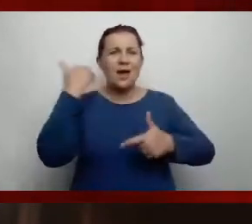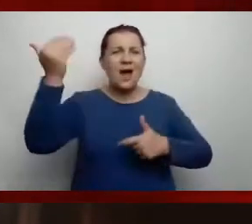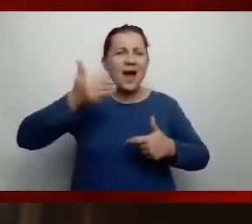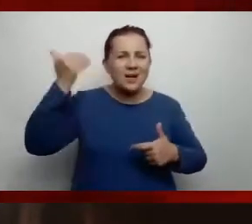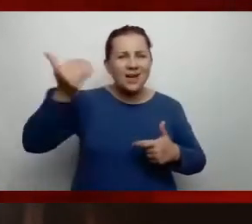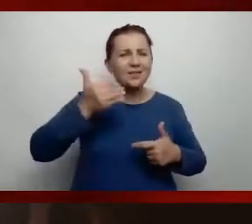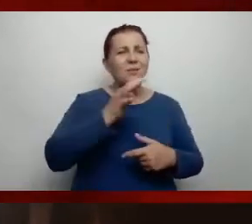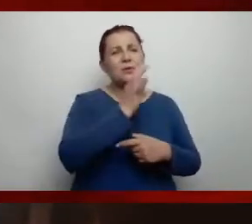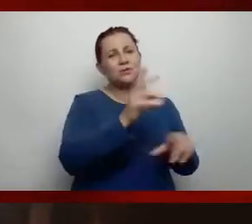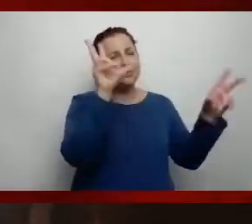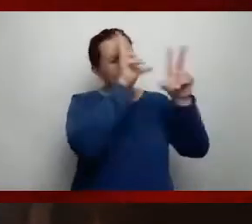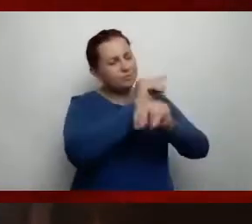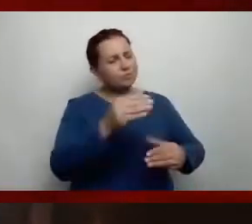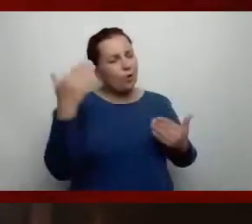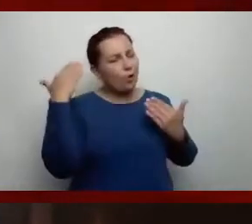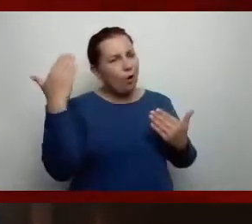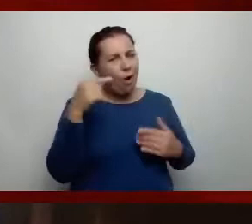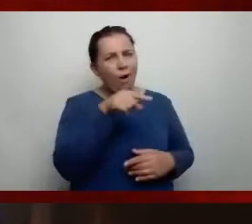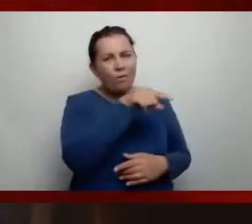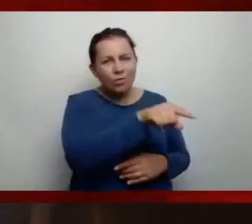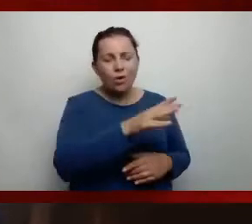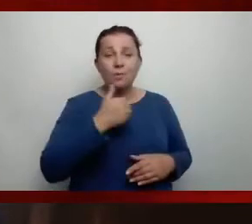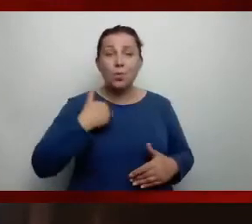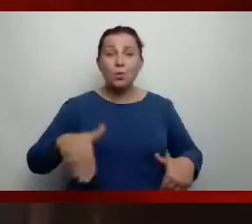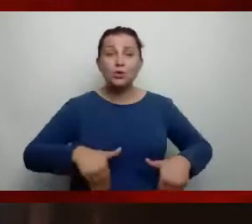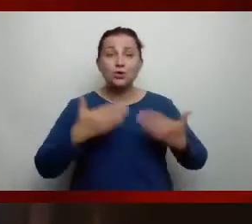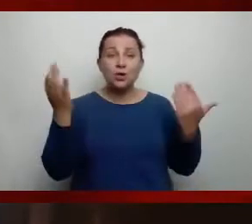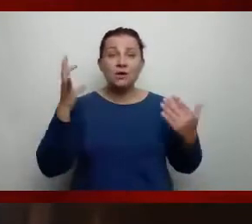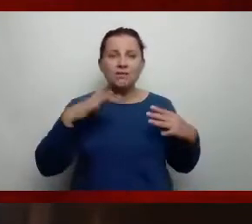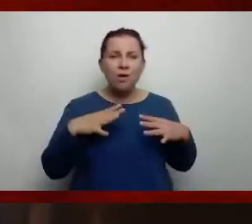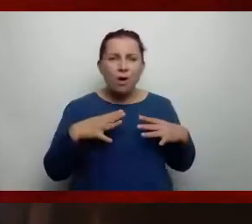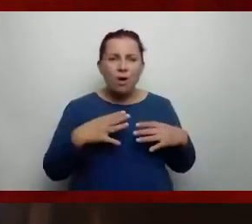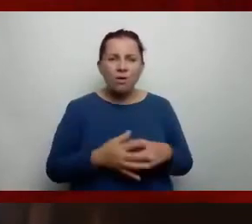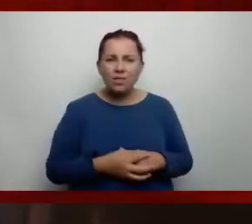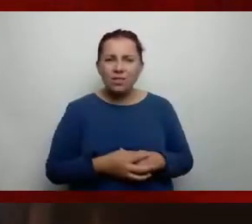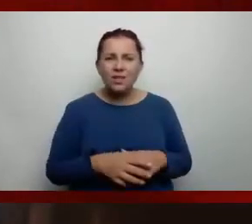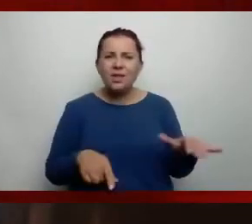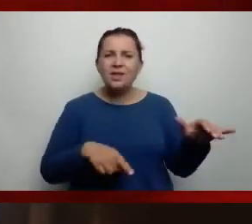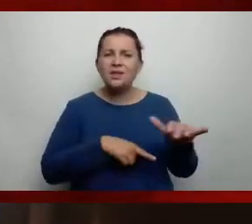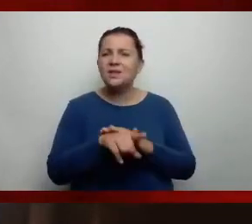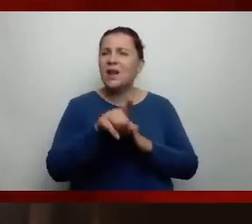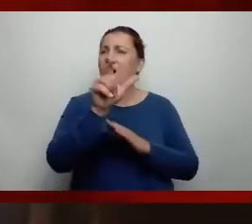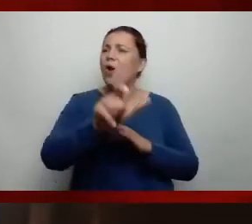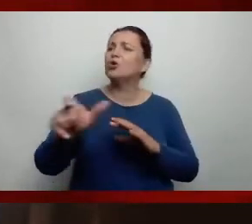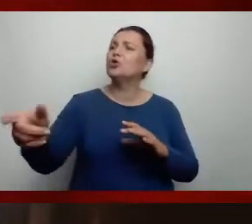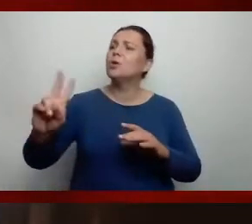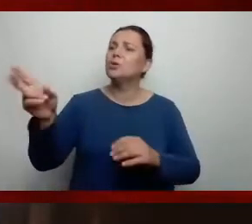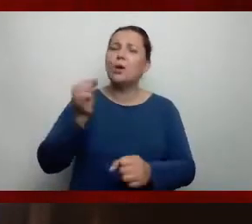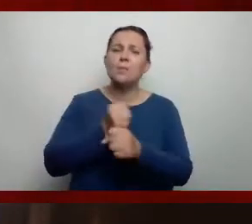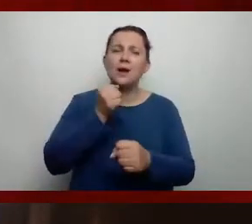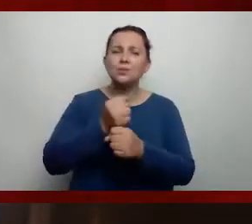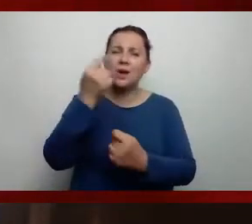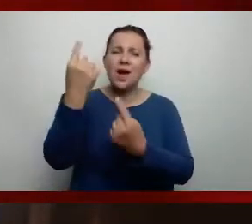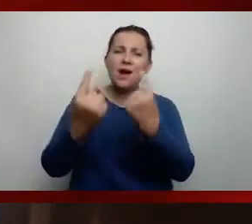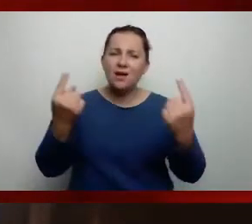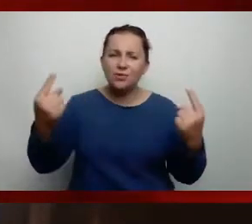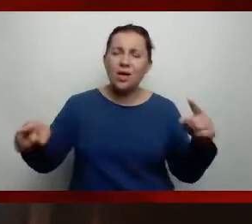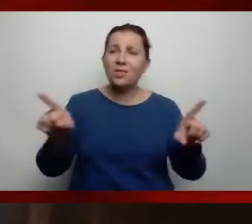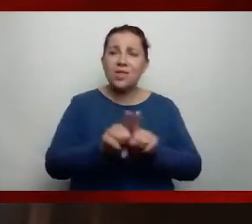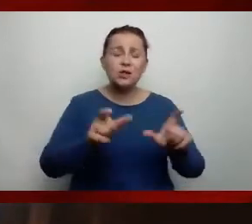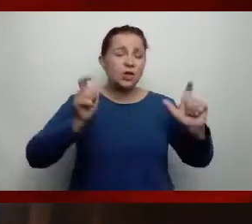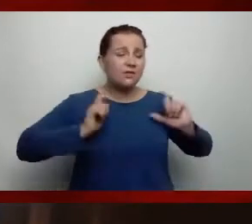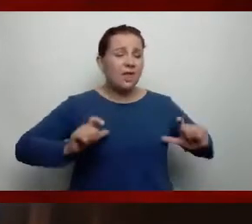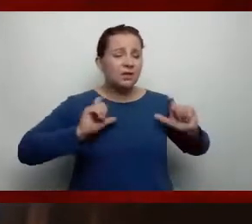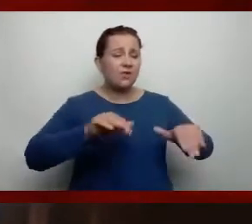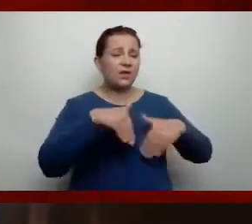Witkiewicza, dziana dzień wolny pracownikom pobliskiej elektrowni, dostarczono do wsi super dobra luksusowe